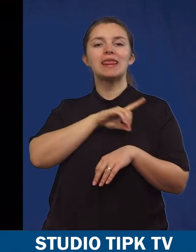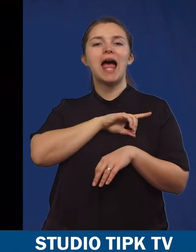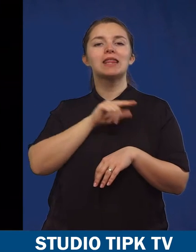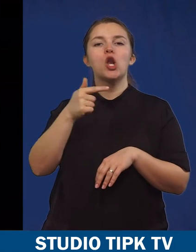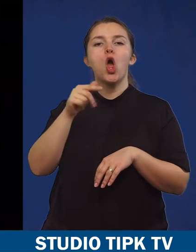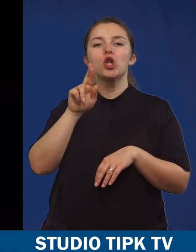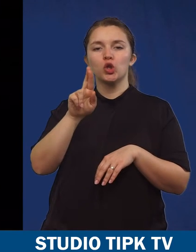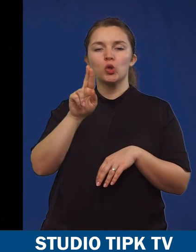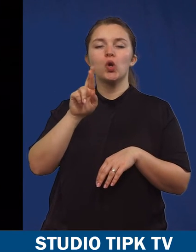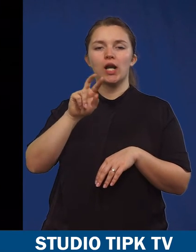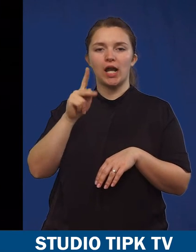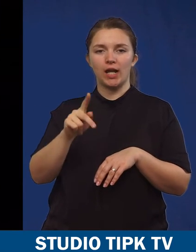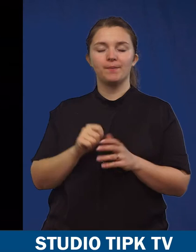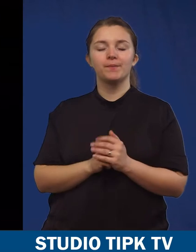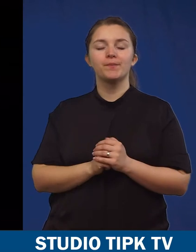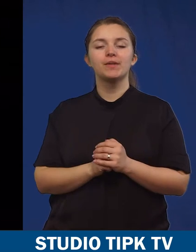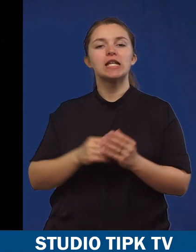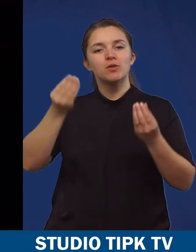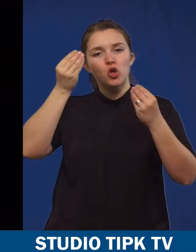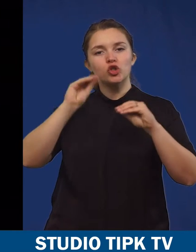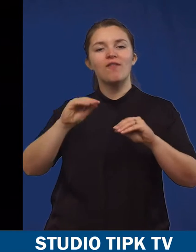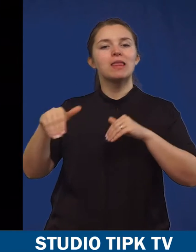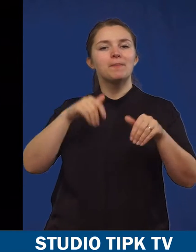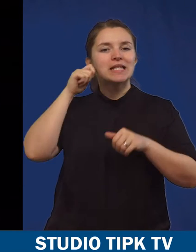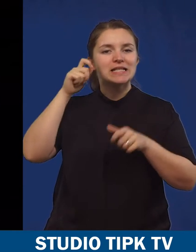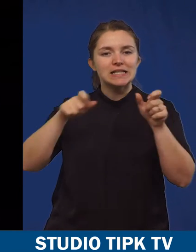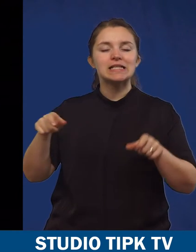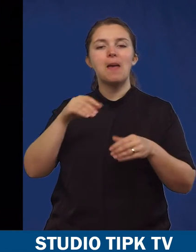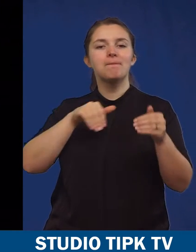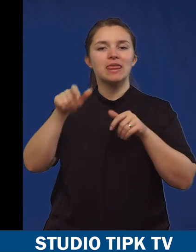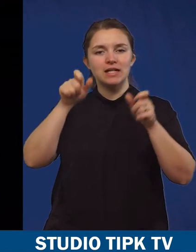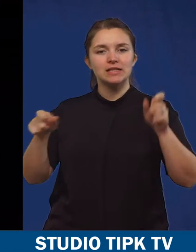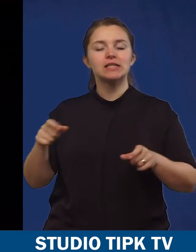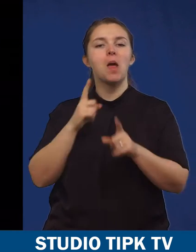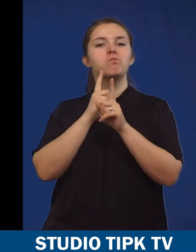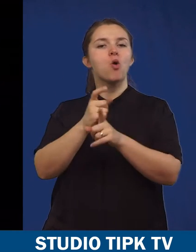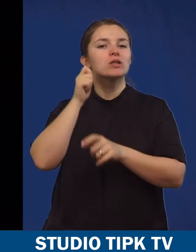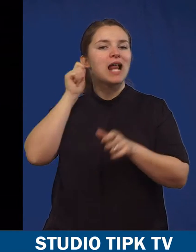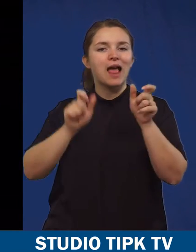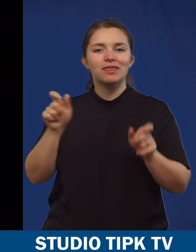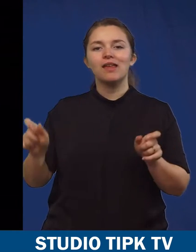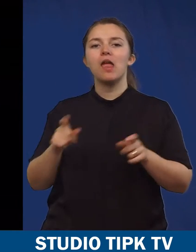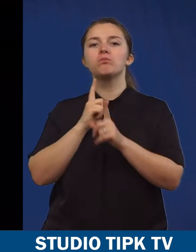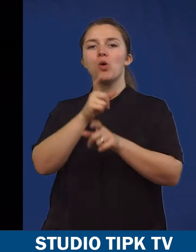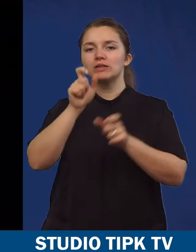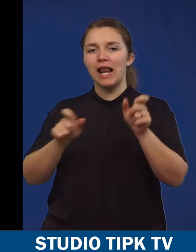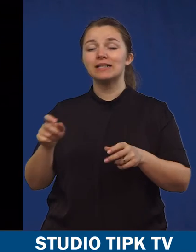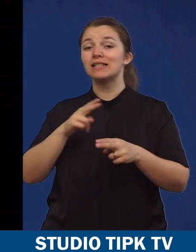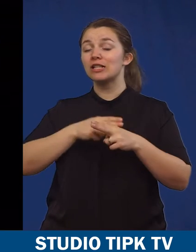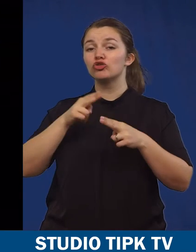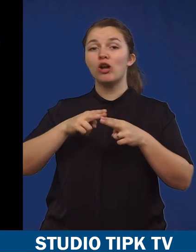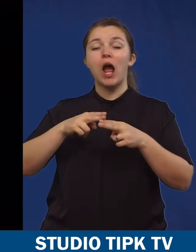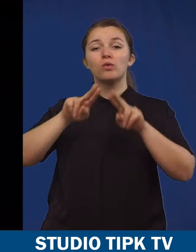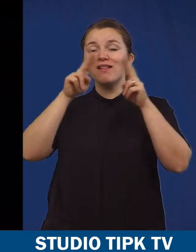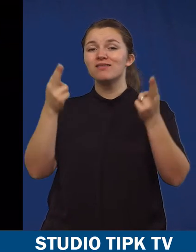Türk, spoštovani ministrice in ministri, poslanke in poslanci, državne svetnice in